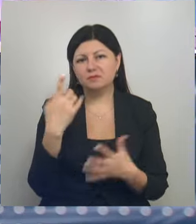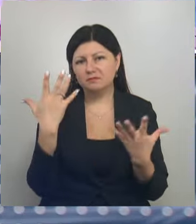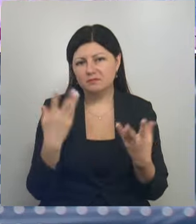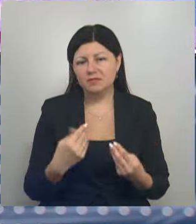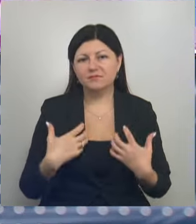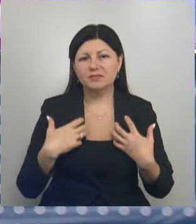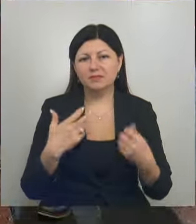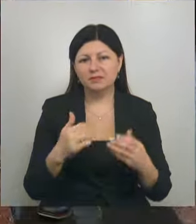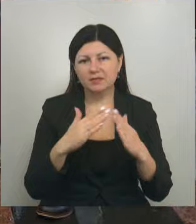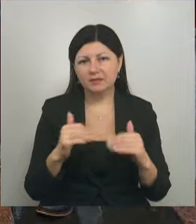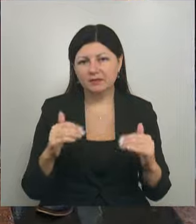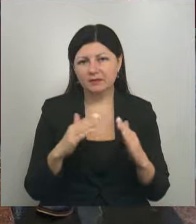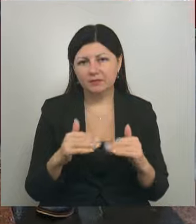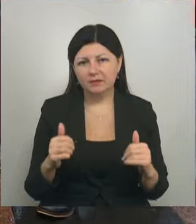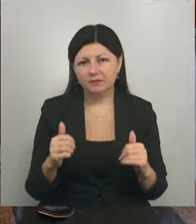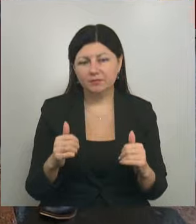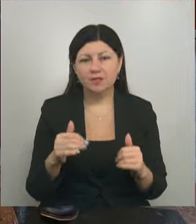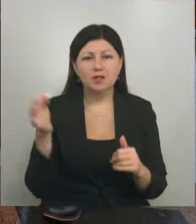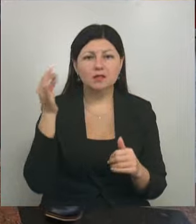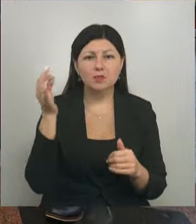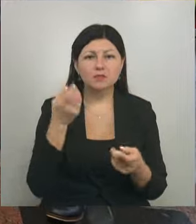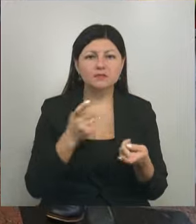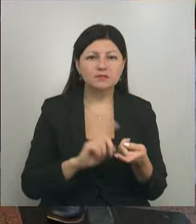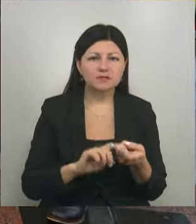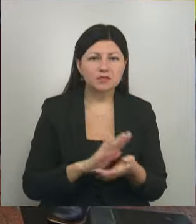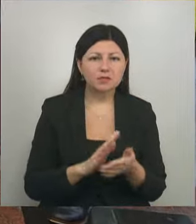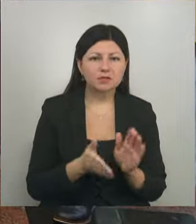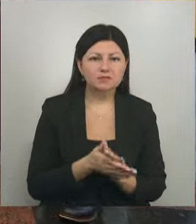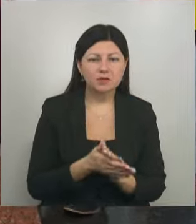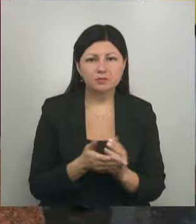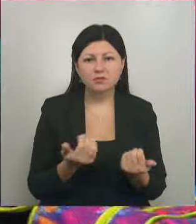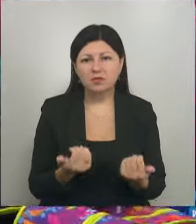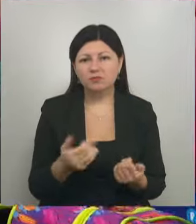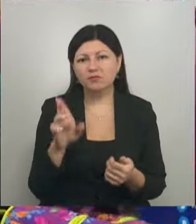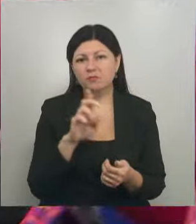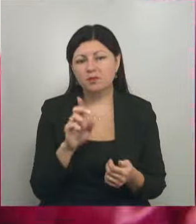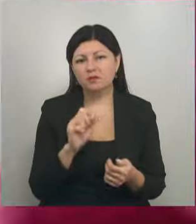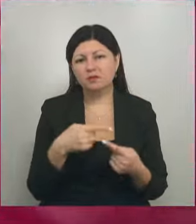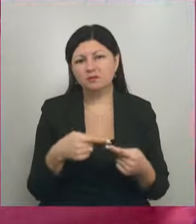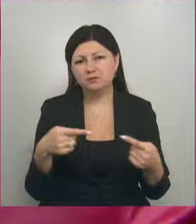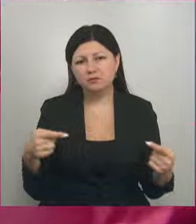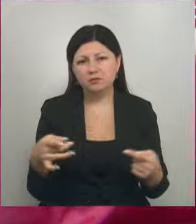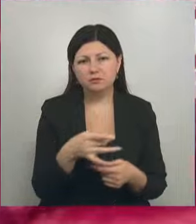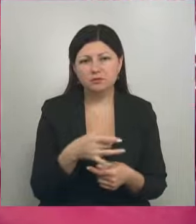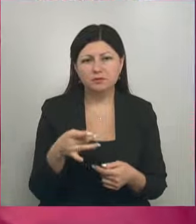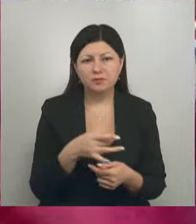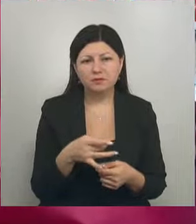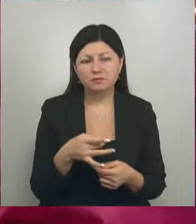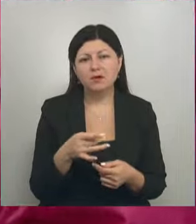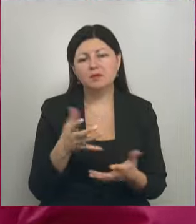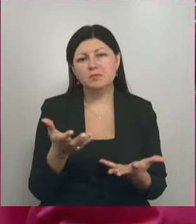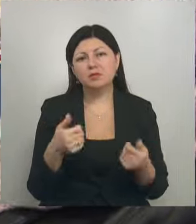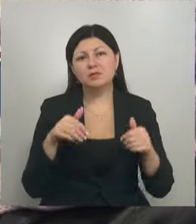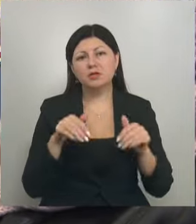в оздоровительных лагерях. Напомним, в связи с оперативной обстановкой в Белгороде, как и в ряде других муниципалитетов региона,